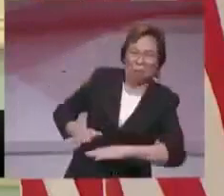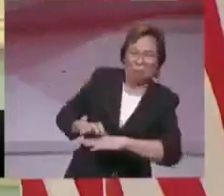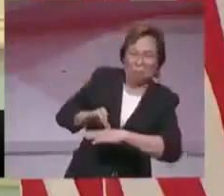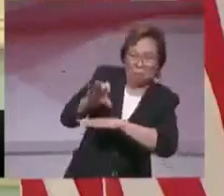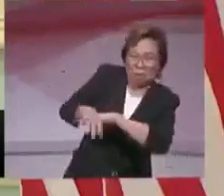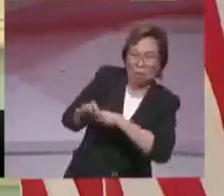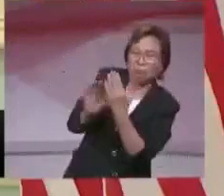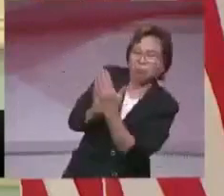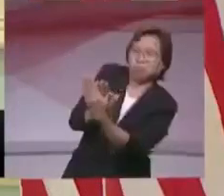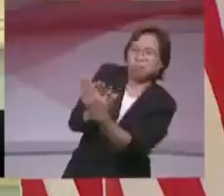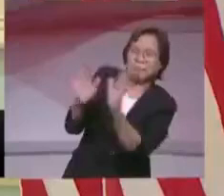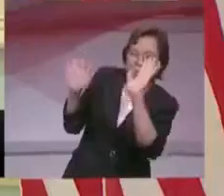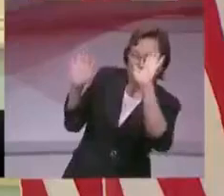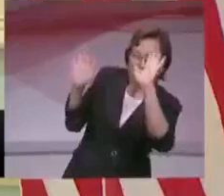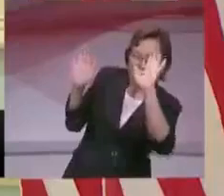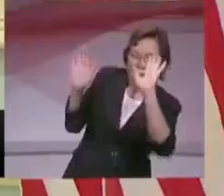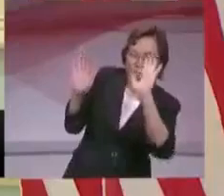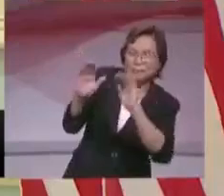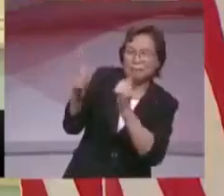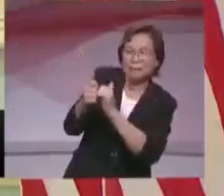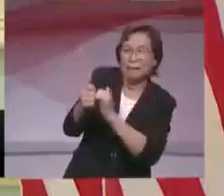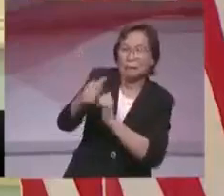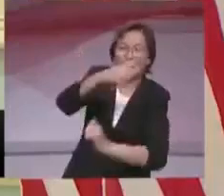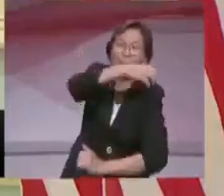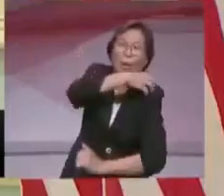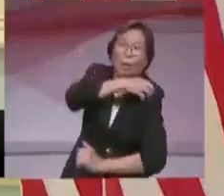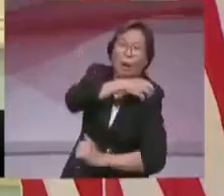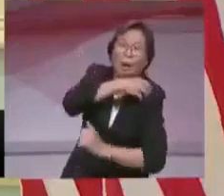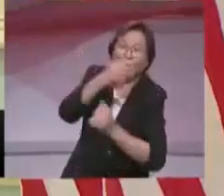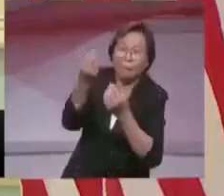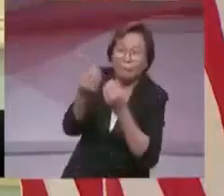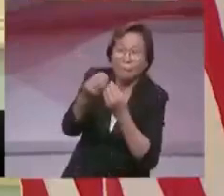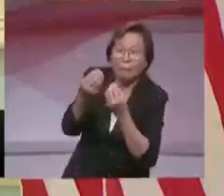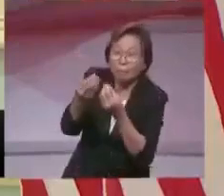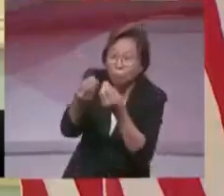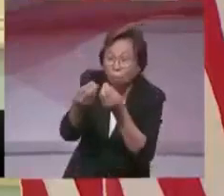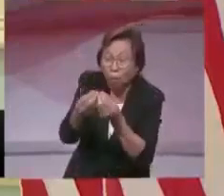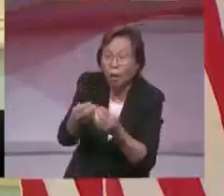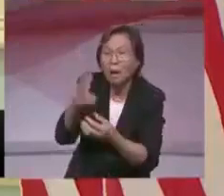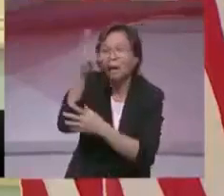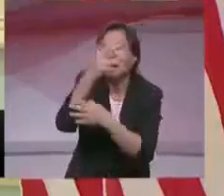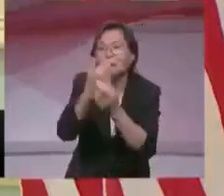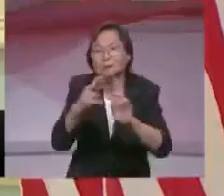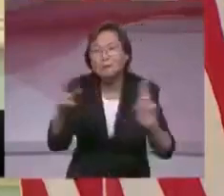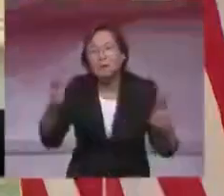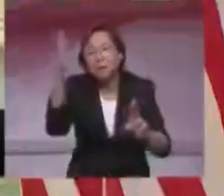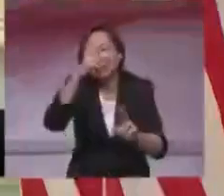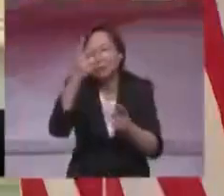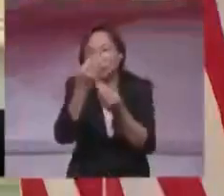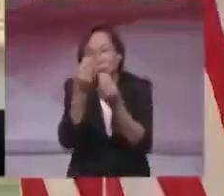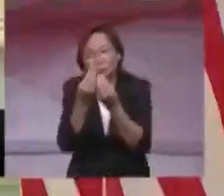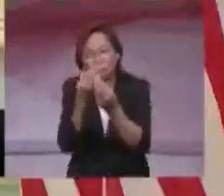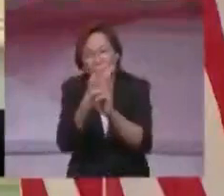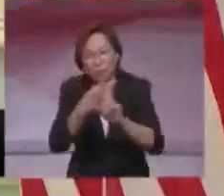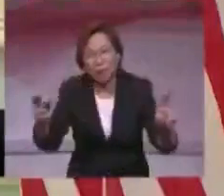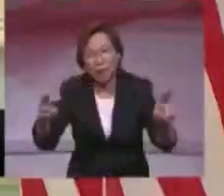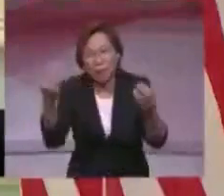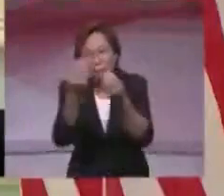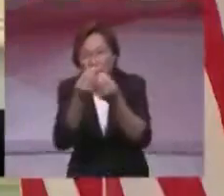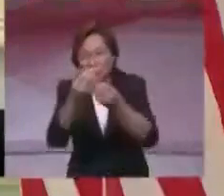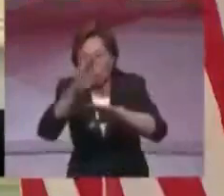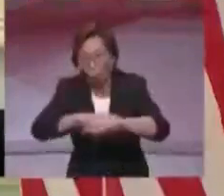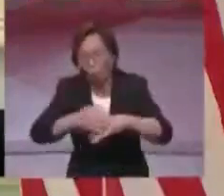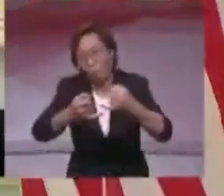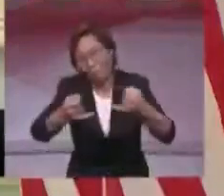terpaksa bersemuka dengan pegawai-pegawai banci. Sebab itulah kajian menyediakan banci secara